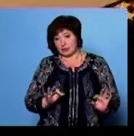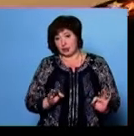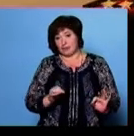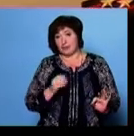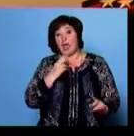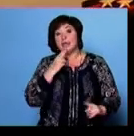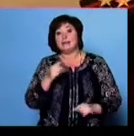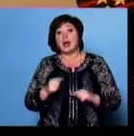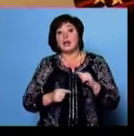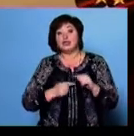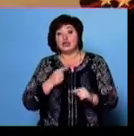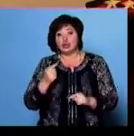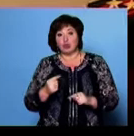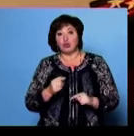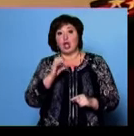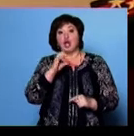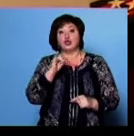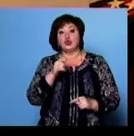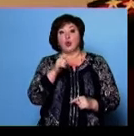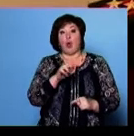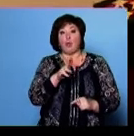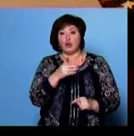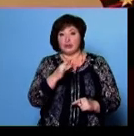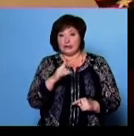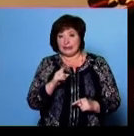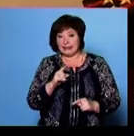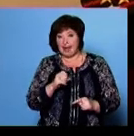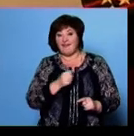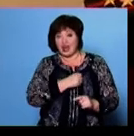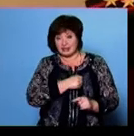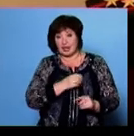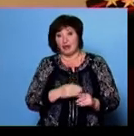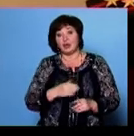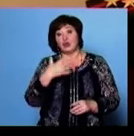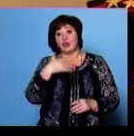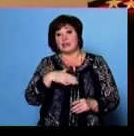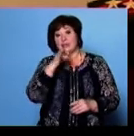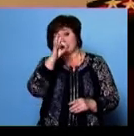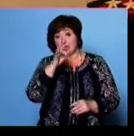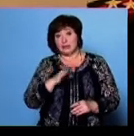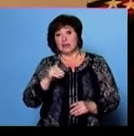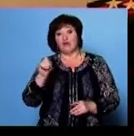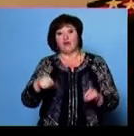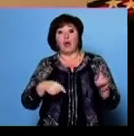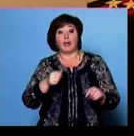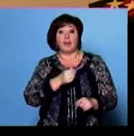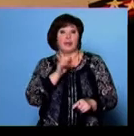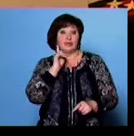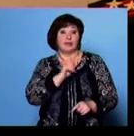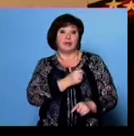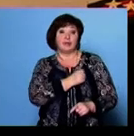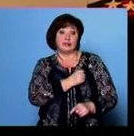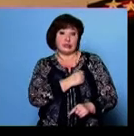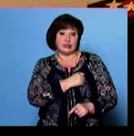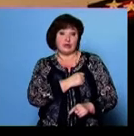Традиционно сухопутные войска, как самые многочисленные, и у нас чуть более 50% призывников пойдут служить именно в